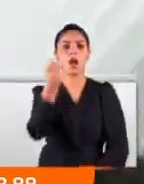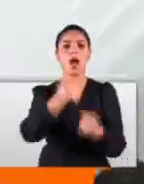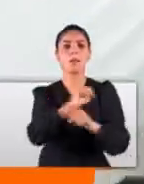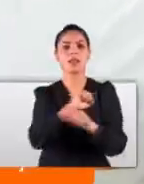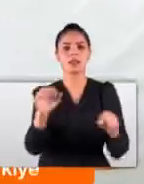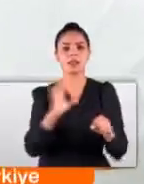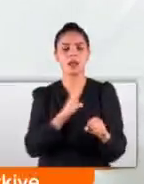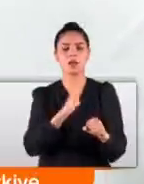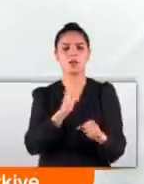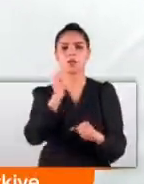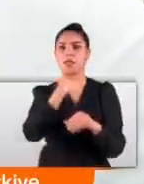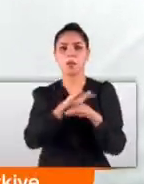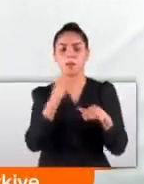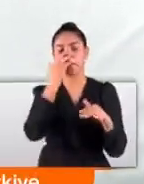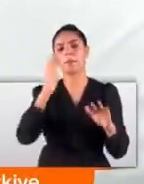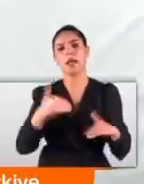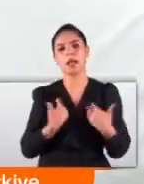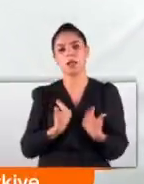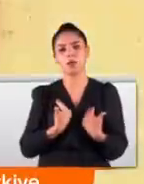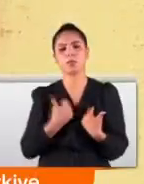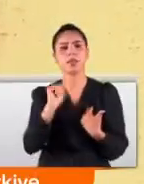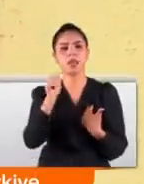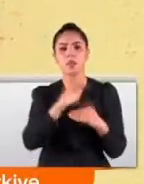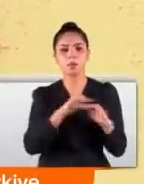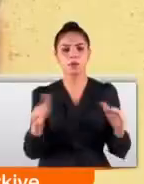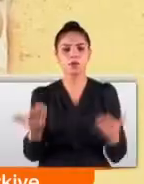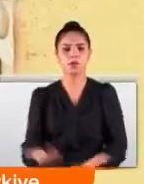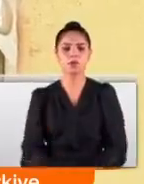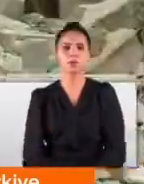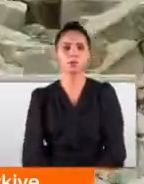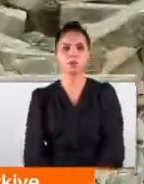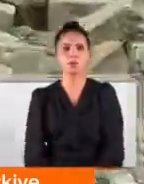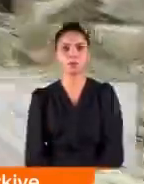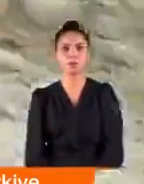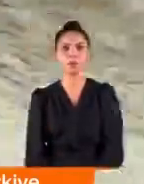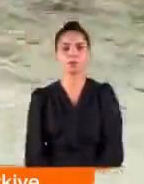Ne zaman biteceği malum, bekliyoruz hala, bekliyoruz yani ne zaman biteceği. Lütfen yapılsın burası.